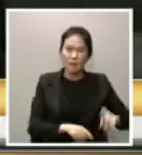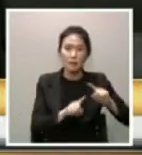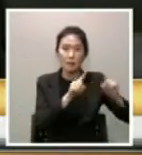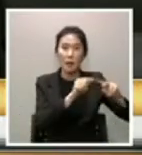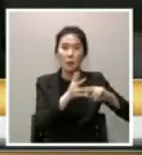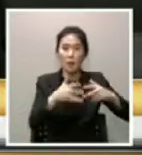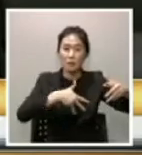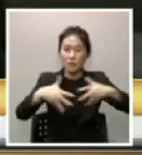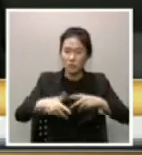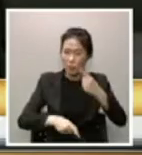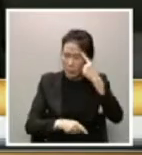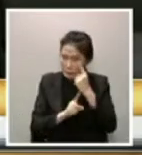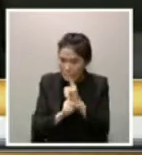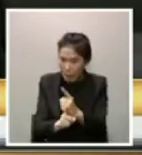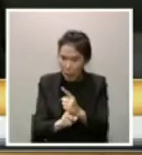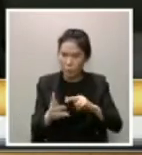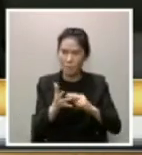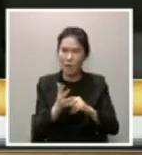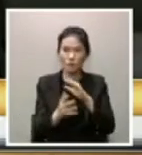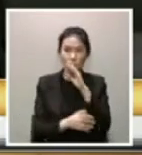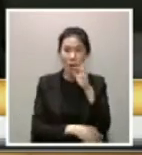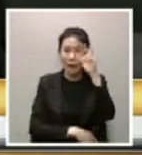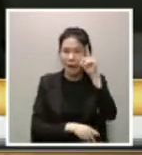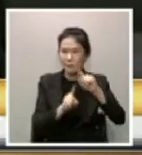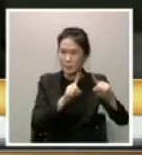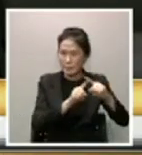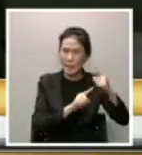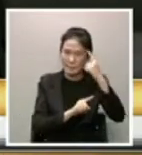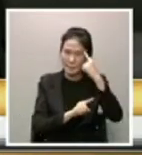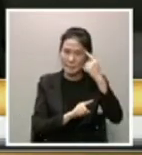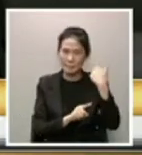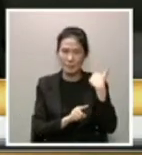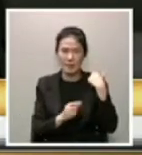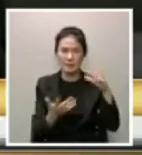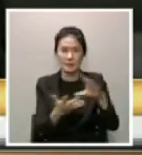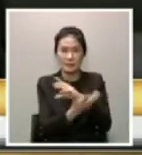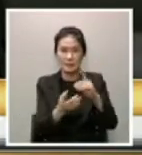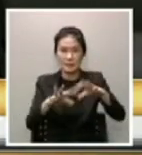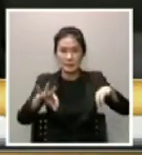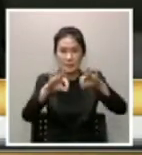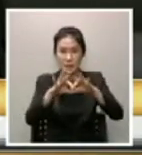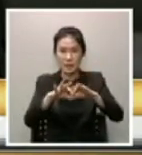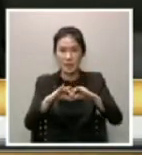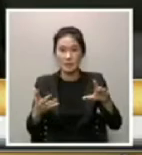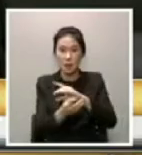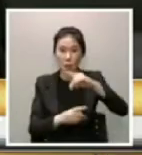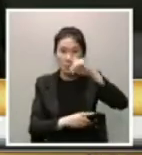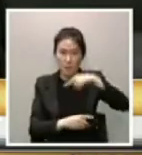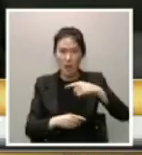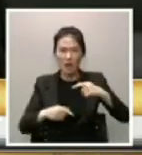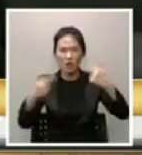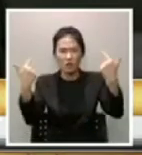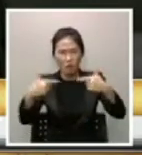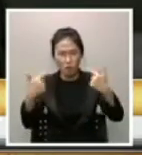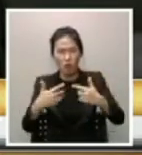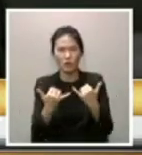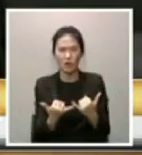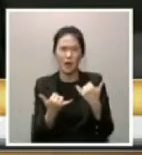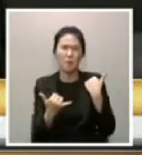ไม่ได้เลยครับว่าสื่อเลือกข้างทางการเมืองเหล่านี้เนี่ยแหละครับที่เป็นส่วนหนึ่งที่ทำให้สังคมไทยเกิดความแตกแยกจนมาถึงทุกวัน